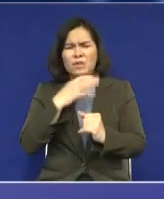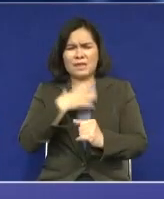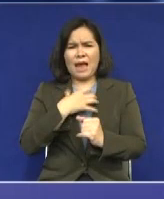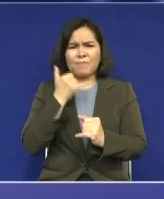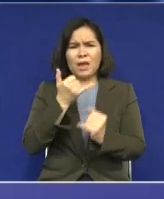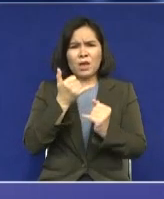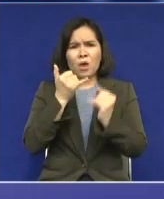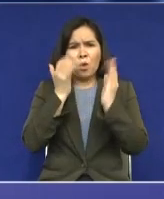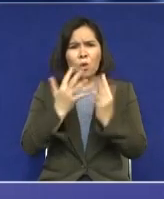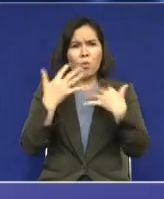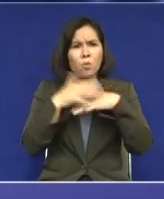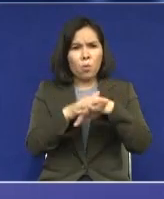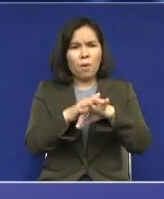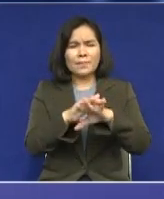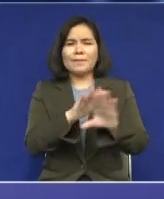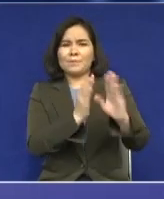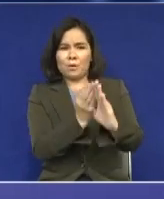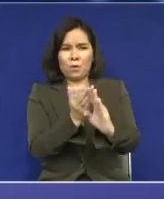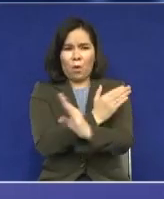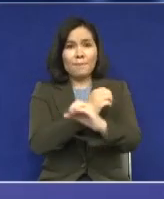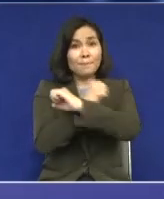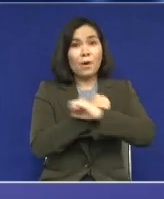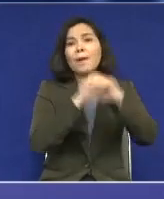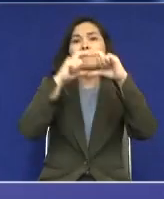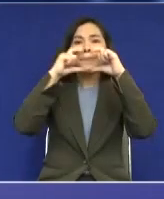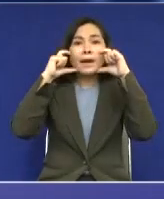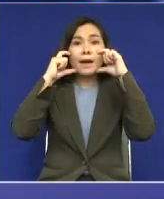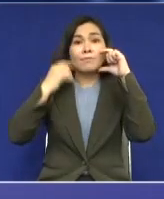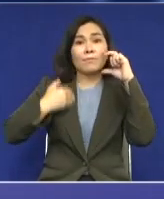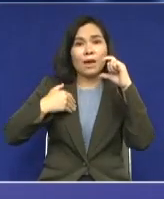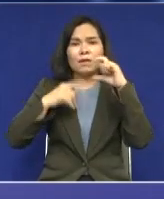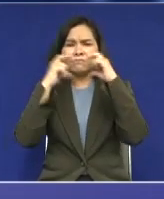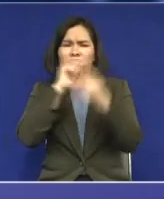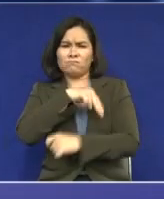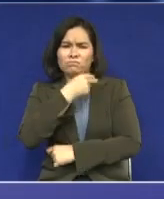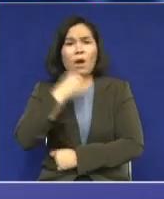ให้น้องๆค่ะสวมหน้ากากผ้าหรือหน้ากากอนามัยเสมอเวลาที่ออกไปข้างนอกค่ะ